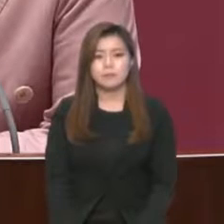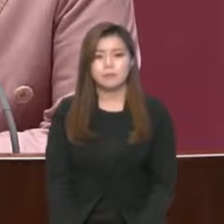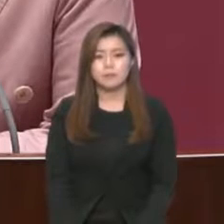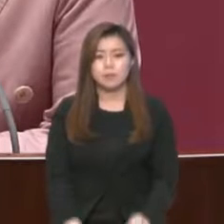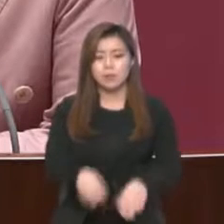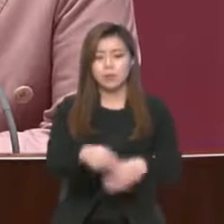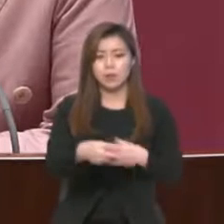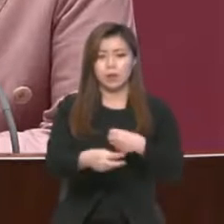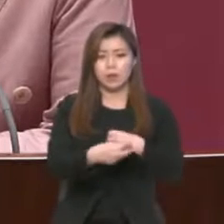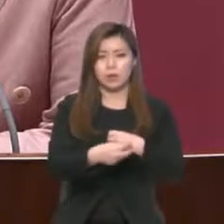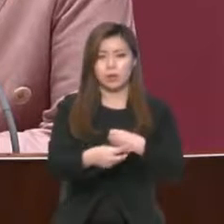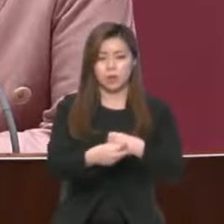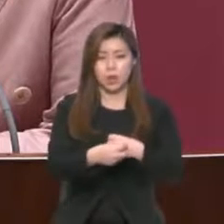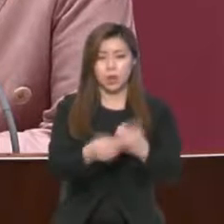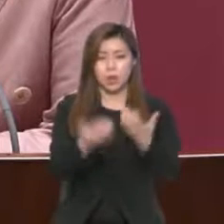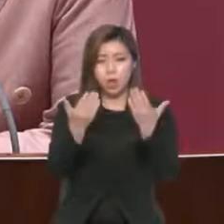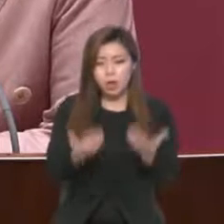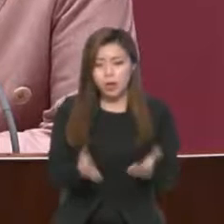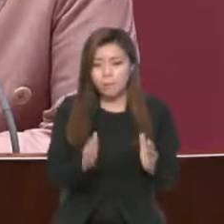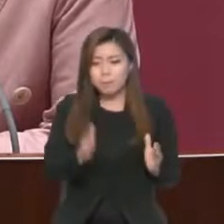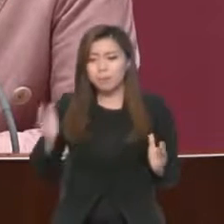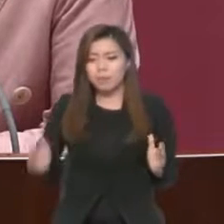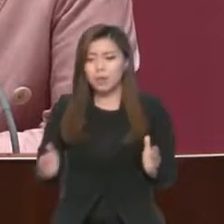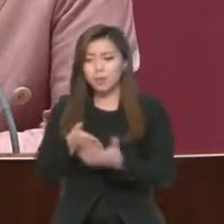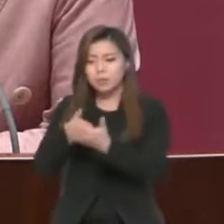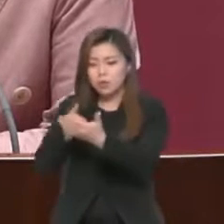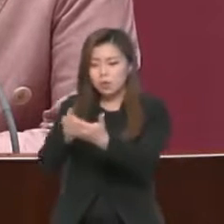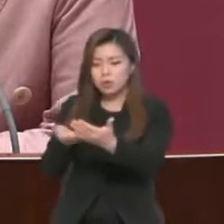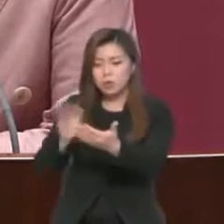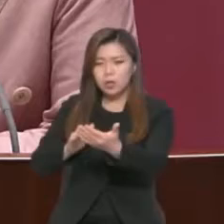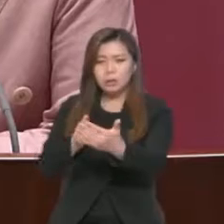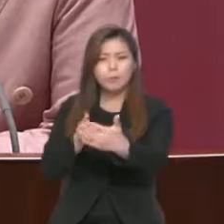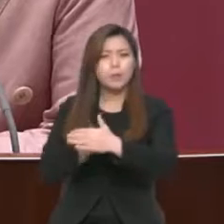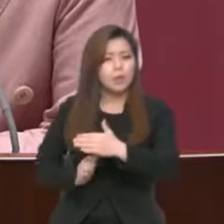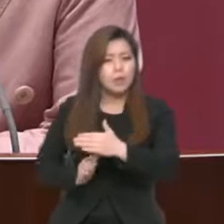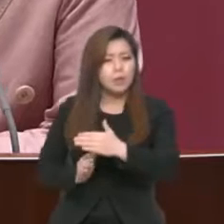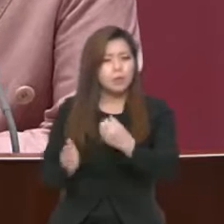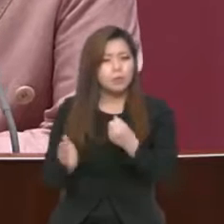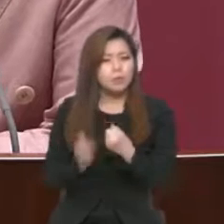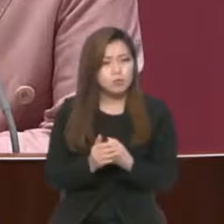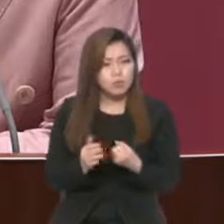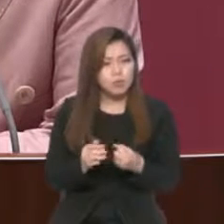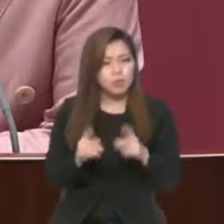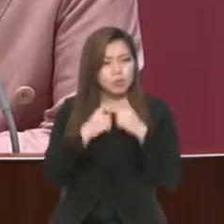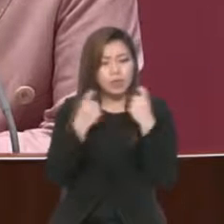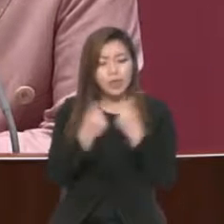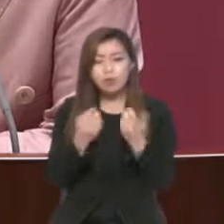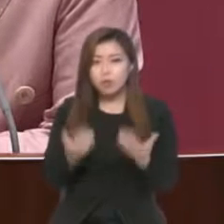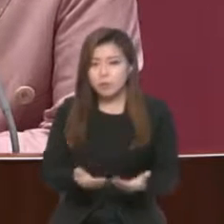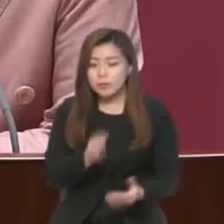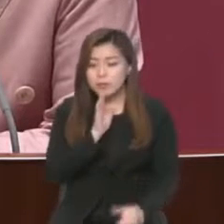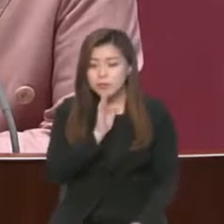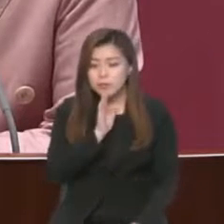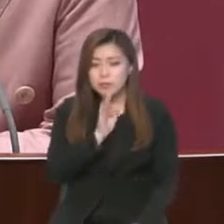재연장을 요청했는데 이루어지지 않았어요. 그래서 24일에서 27일까지 4일간 개인 휴가 낸 것이죠?